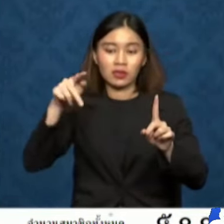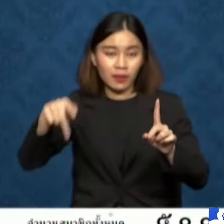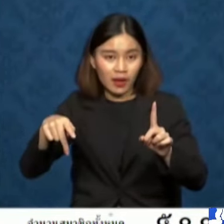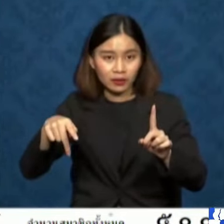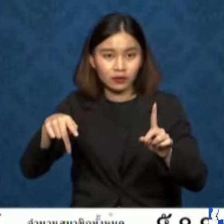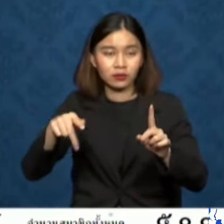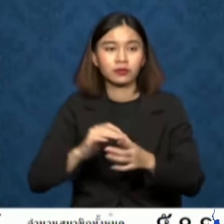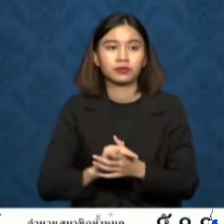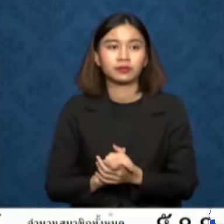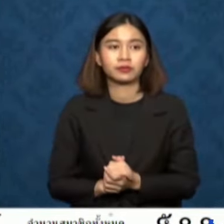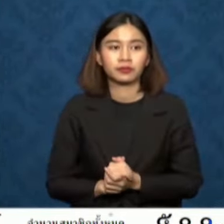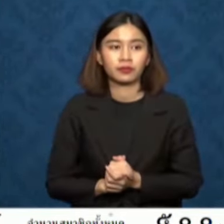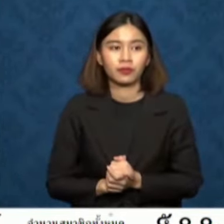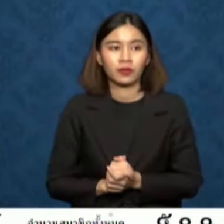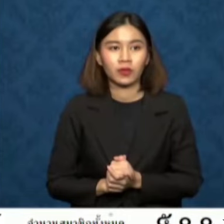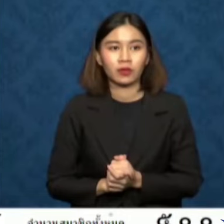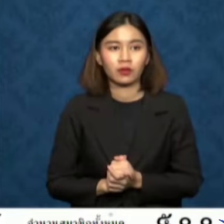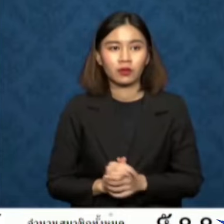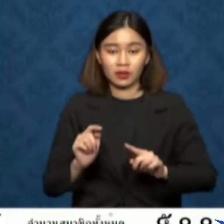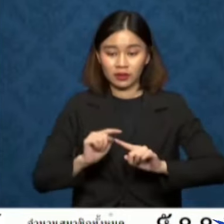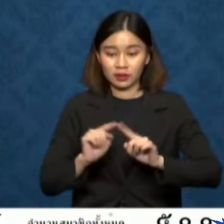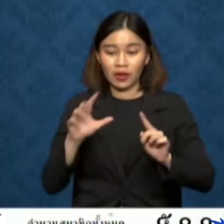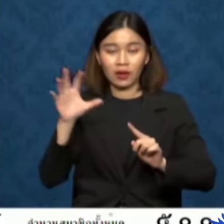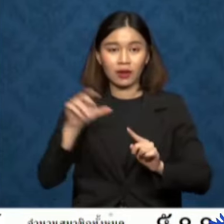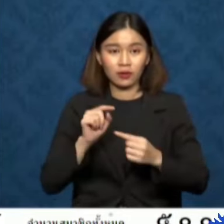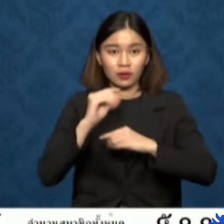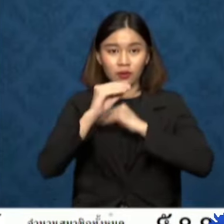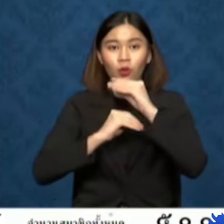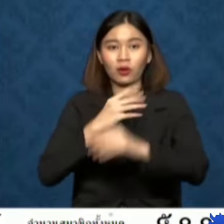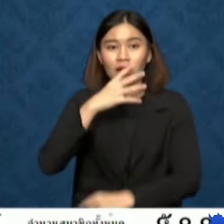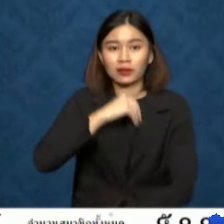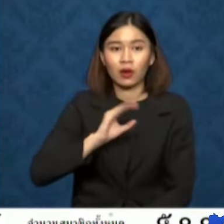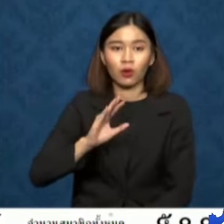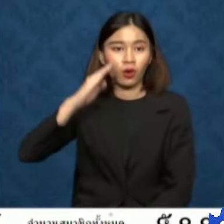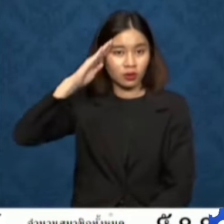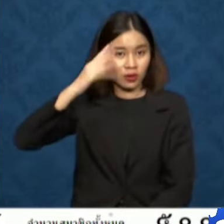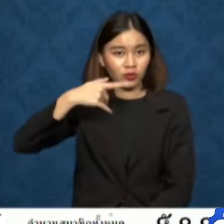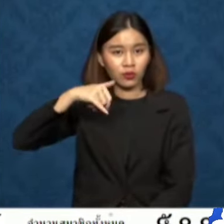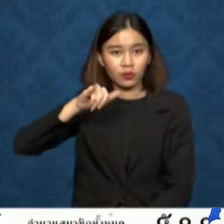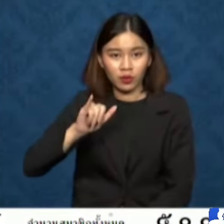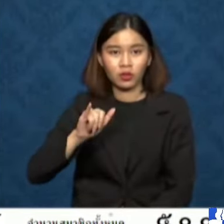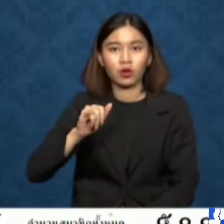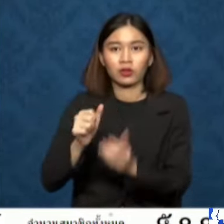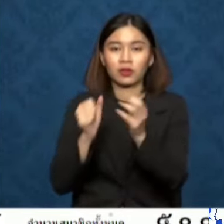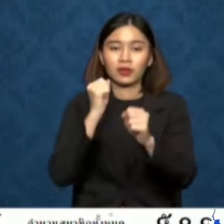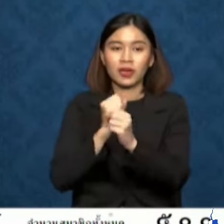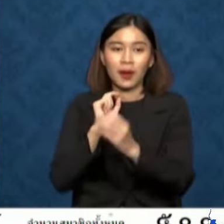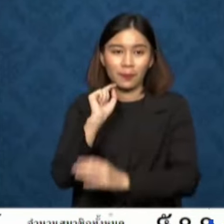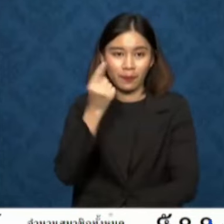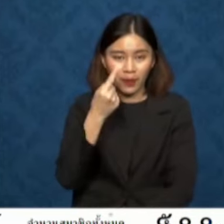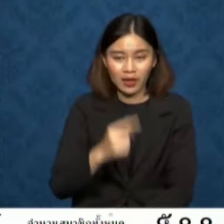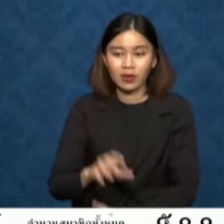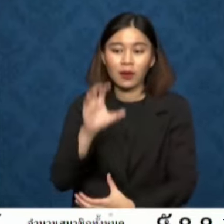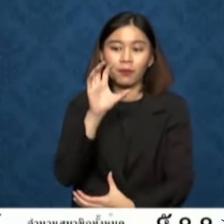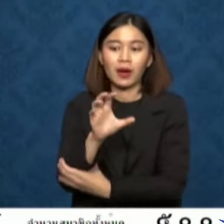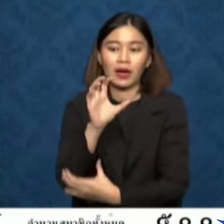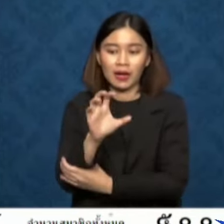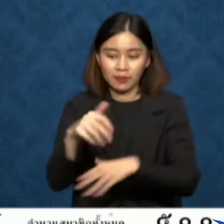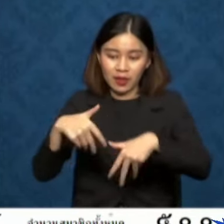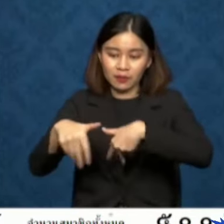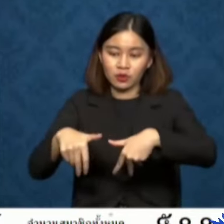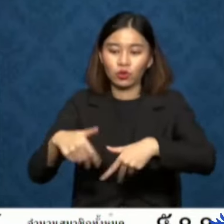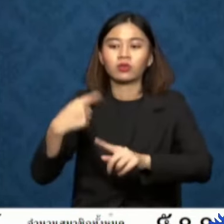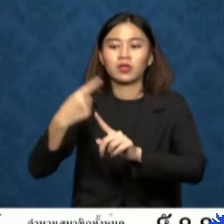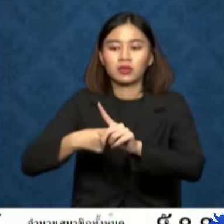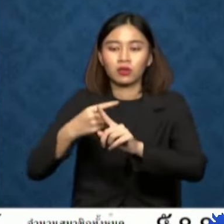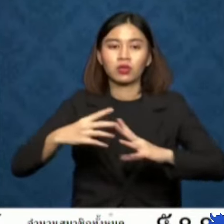เรียกว่า One Mapกับเอาเอกลับเอาโครงการเก่าของพลเอกประยุทธ์มาปัดฝุ่นเปลี่ยนชื่อแล้วบีบให้ประชาชนยอมจำนนยอมเช่าที่